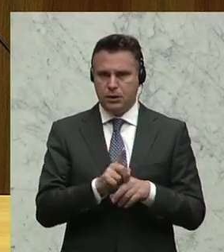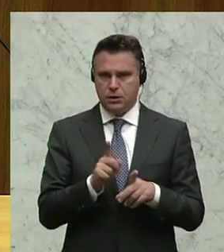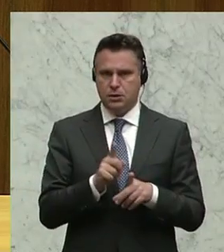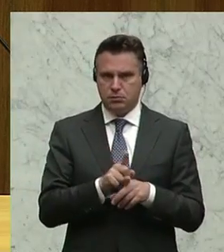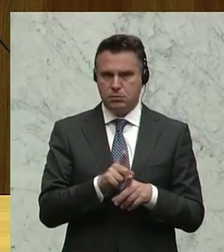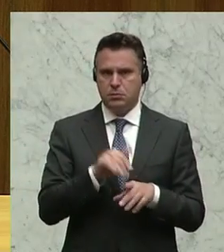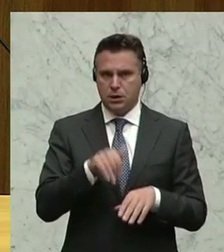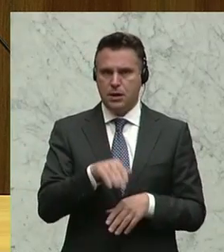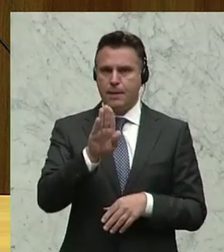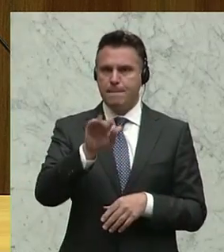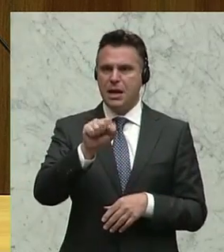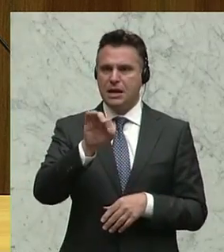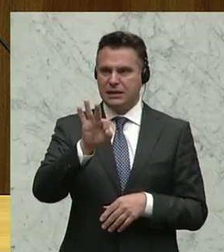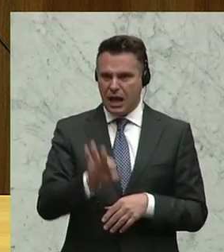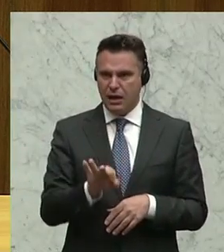up.